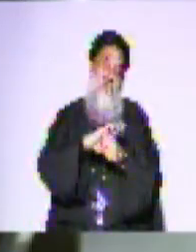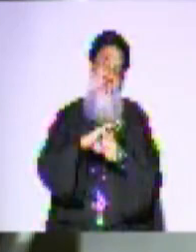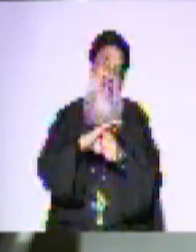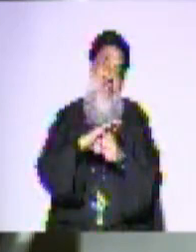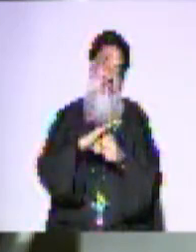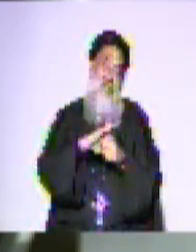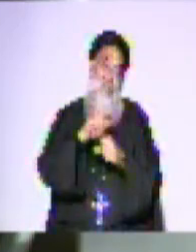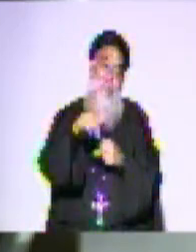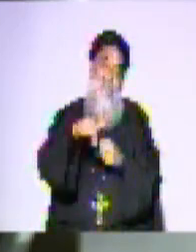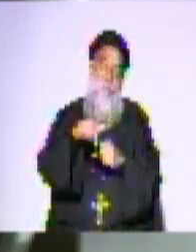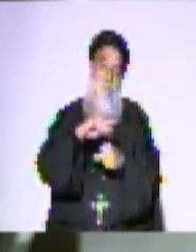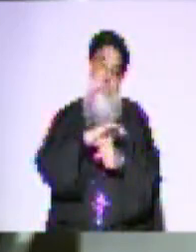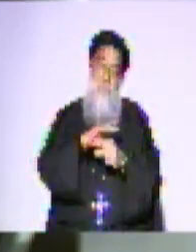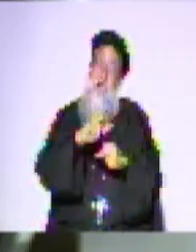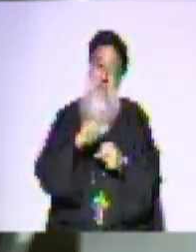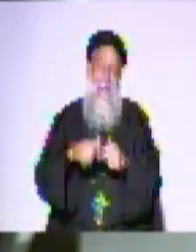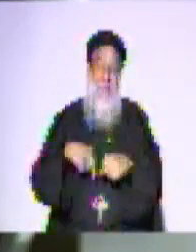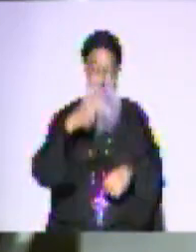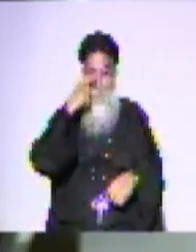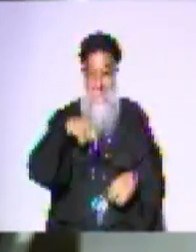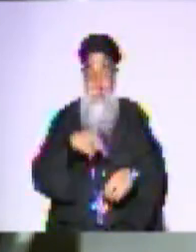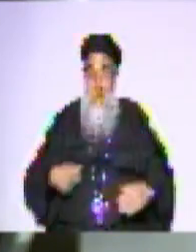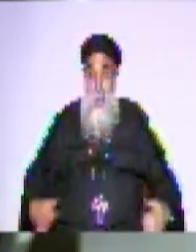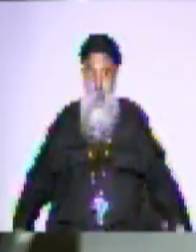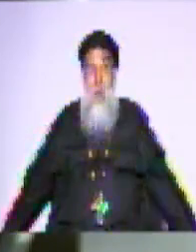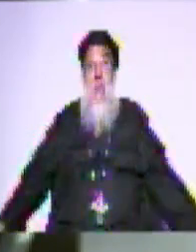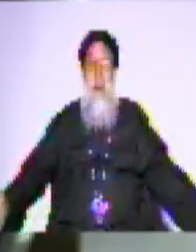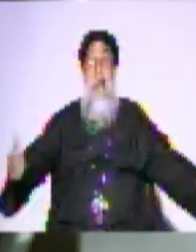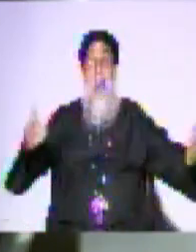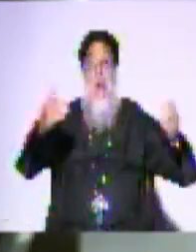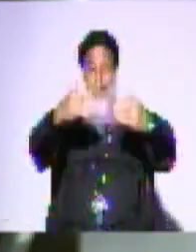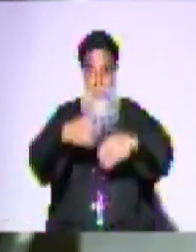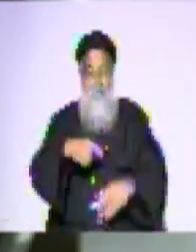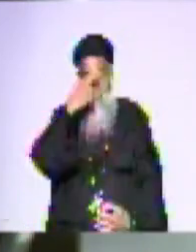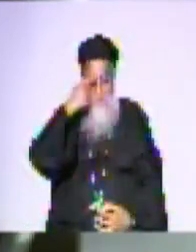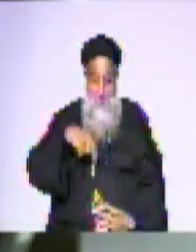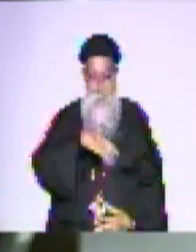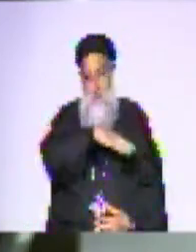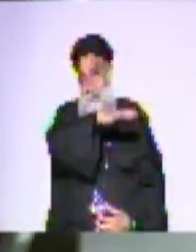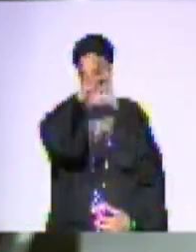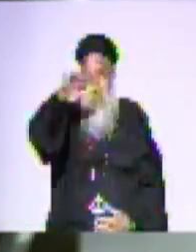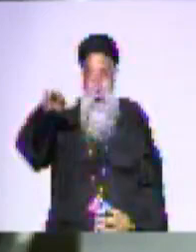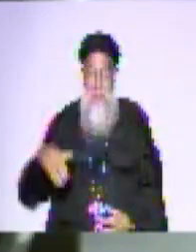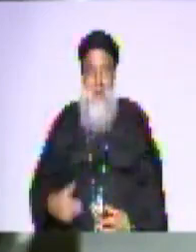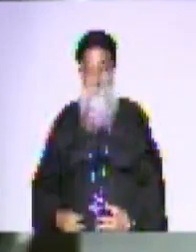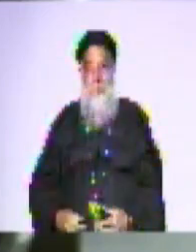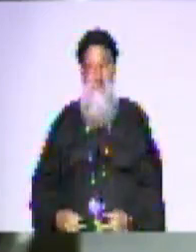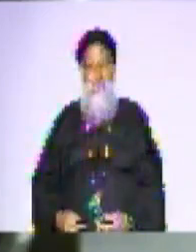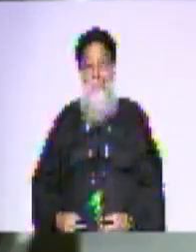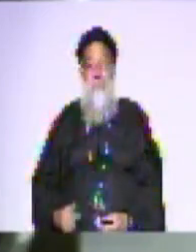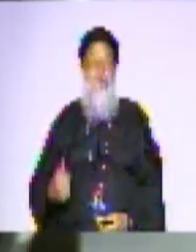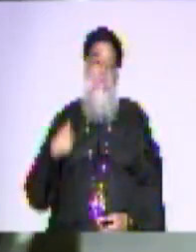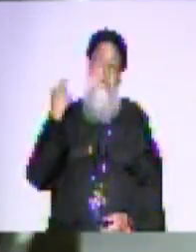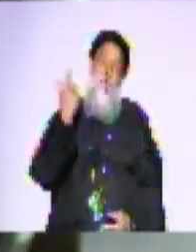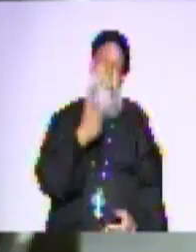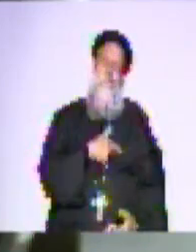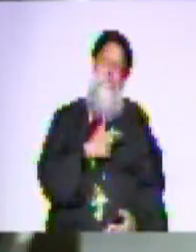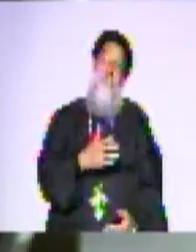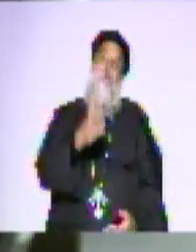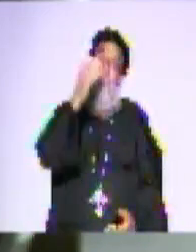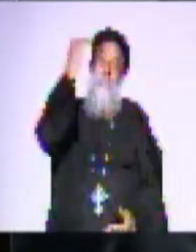هو فيه المذبح بس، لكن يعني كل الكنيسة مقدسة